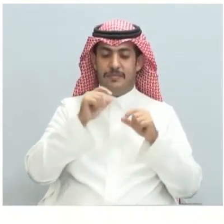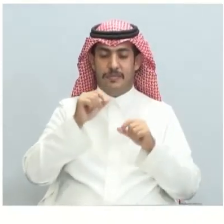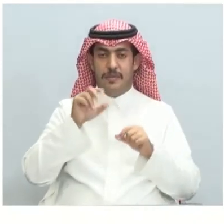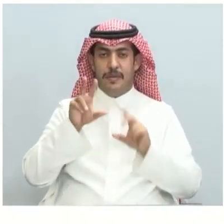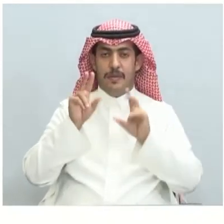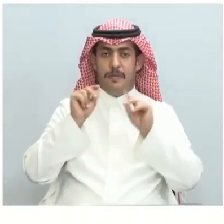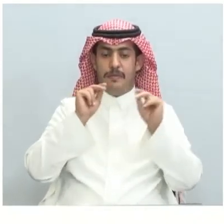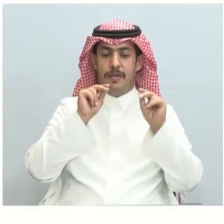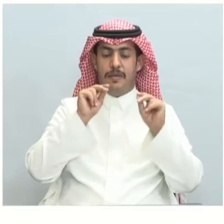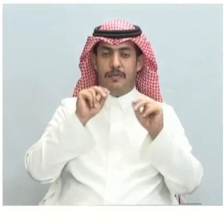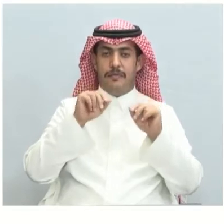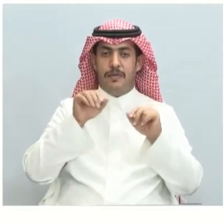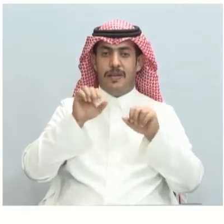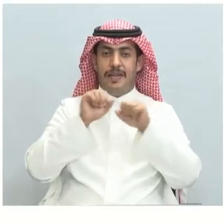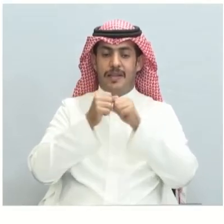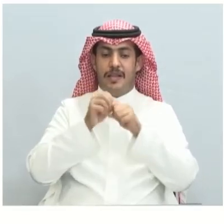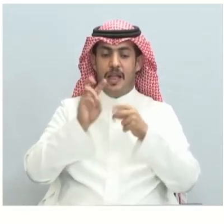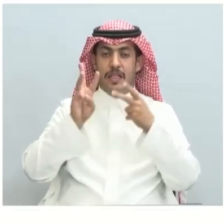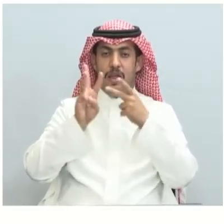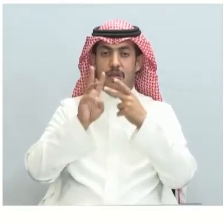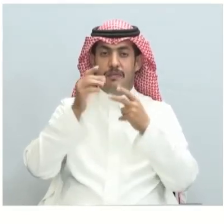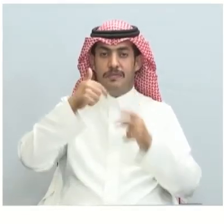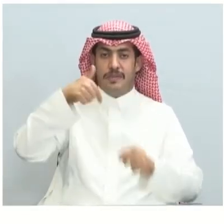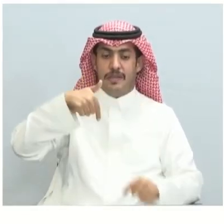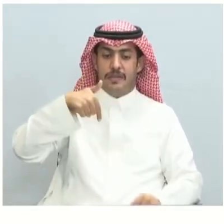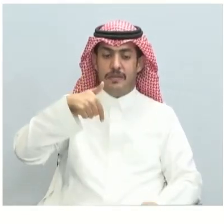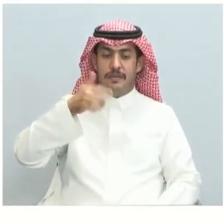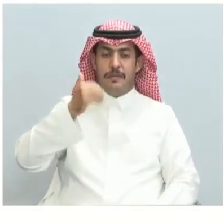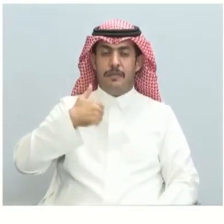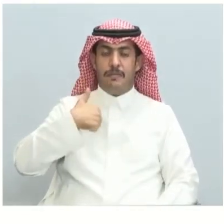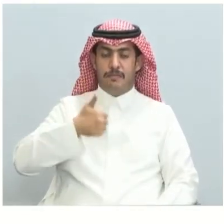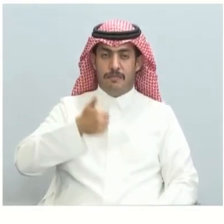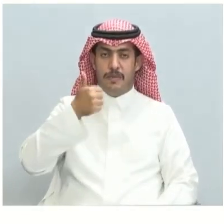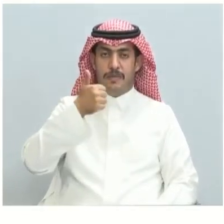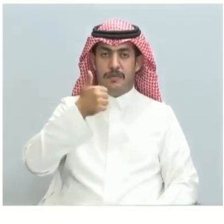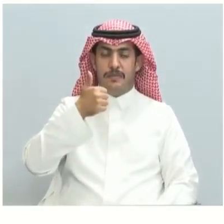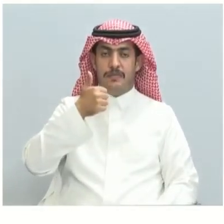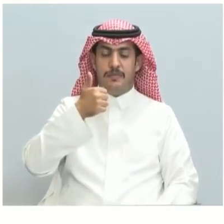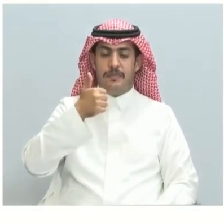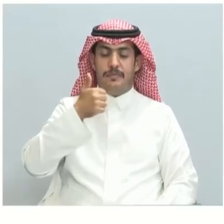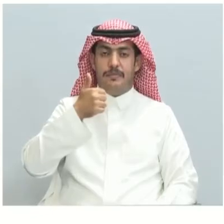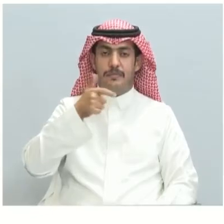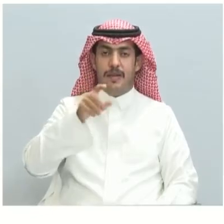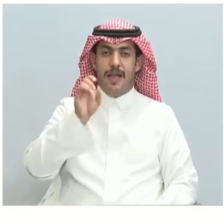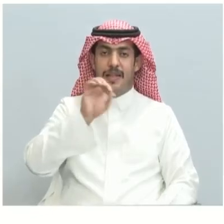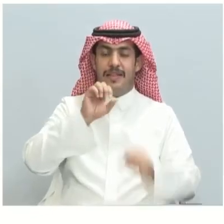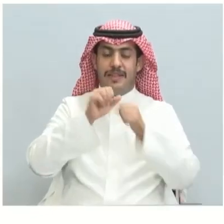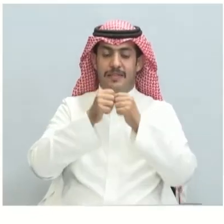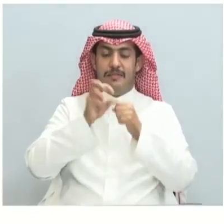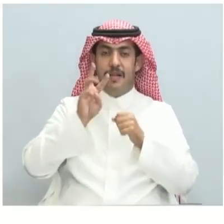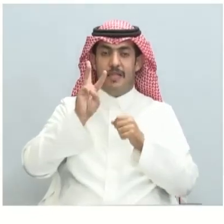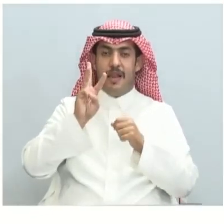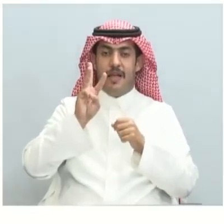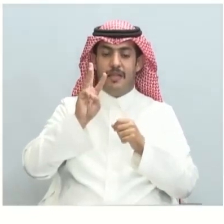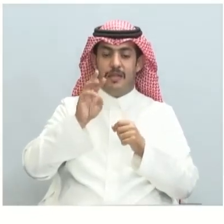يمثل الكسر 23/6 ومنه نستطيع ابناء البناتي النصل ان العدد الكسري هو